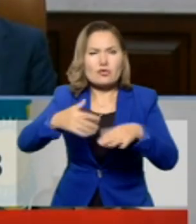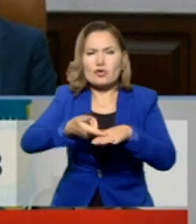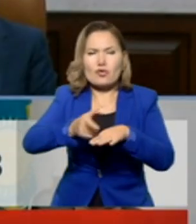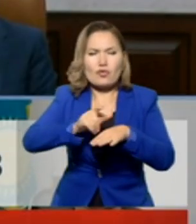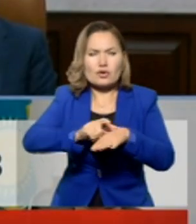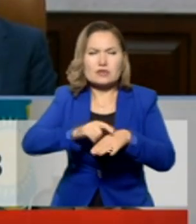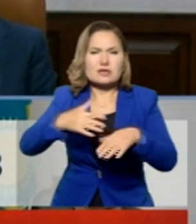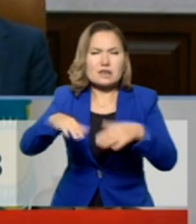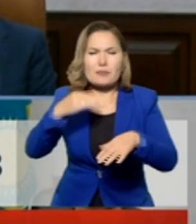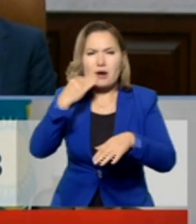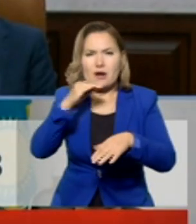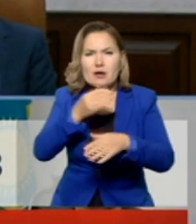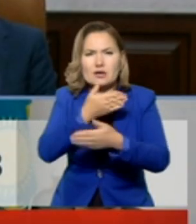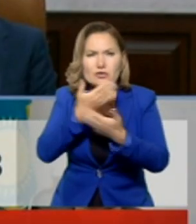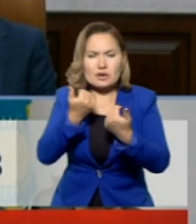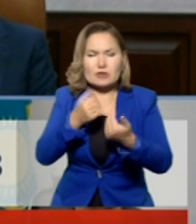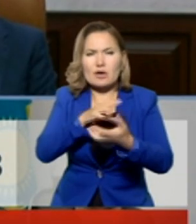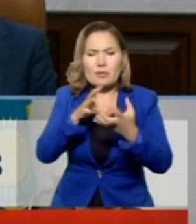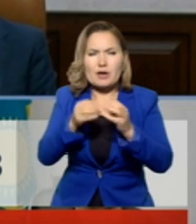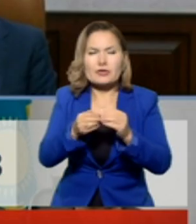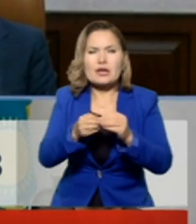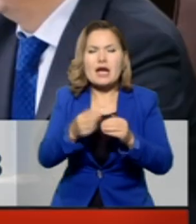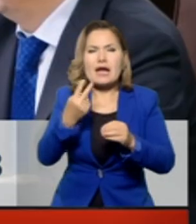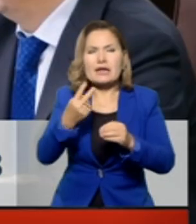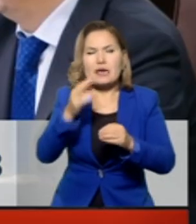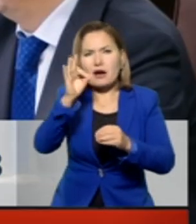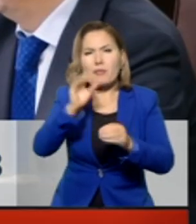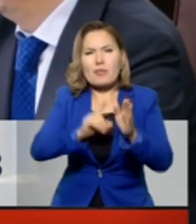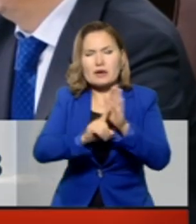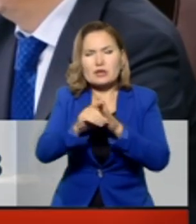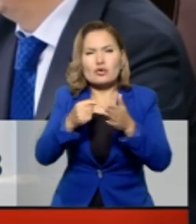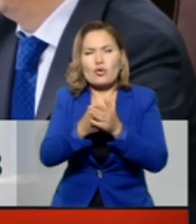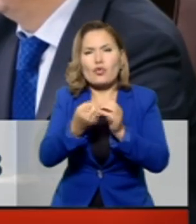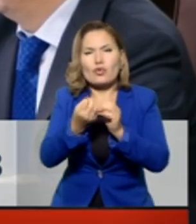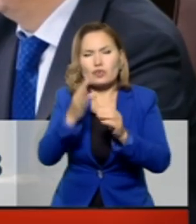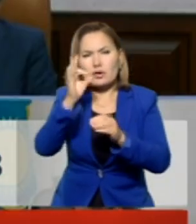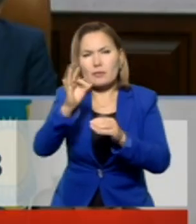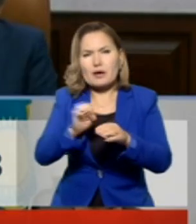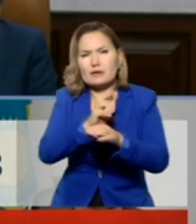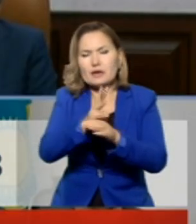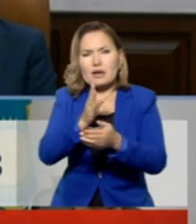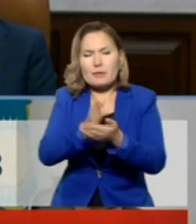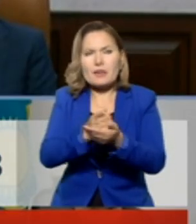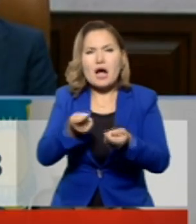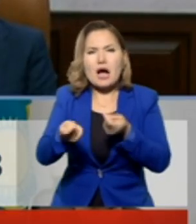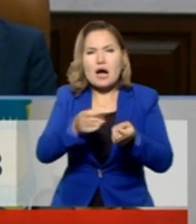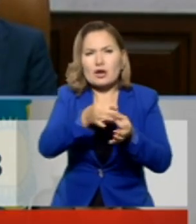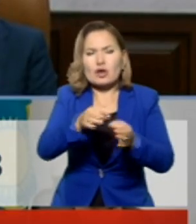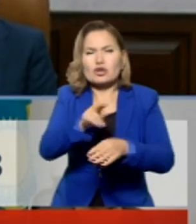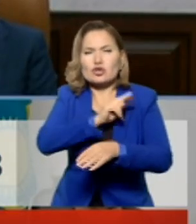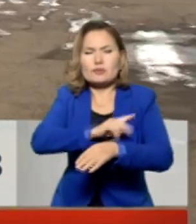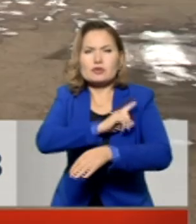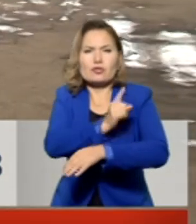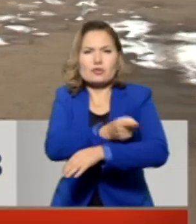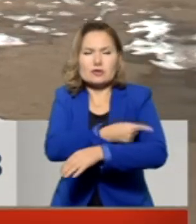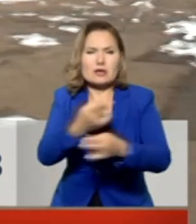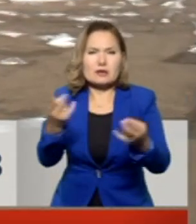келеді. 2%-дан 14%-ға дейін ғана қамтылған. Аталған әкімдіктер жұмысты